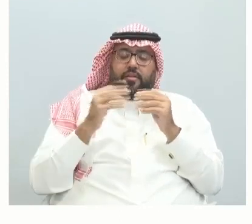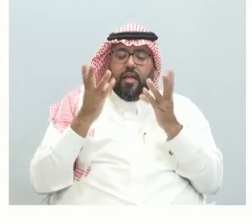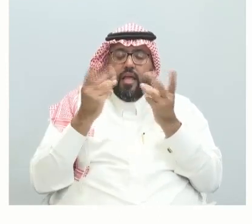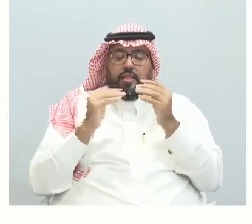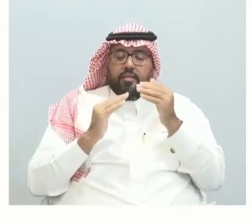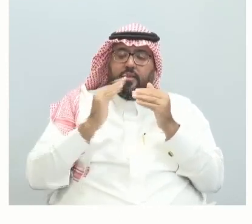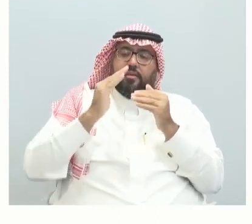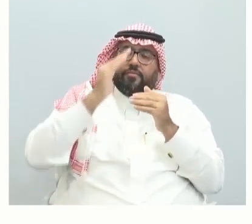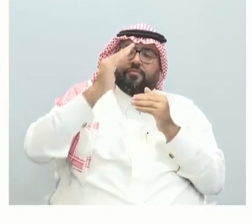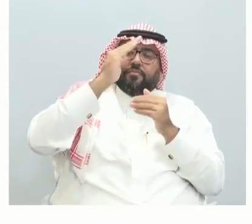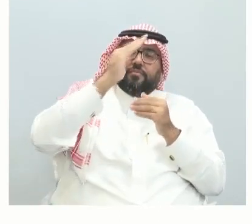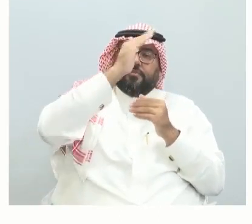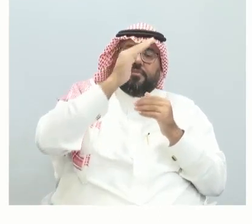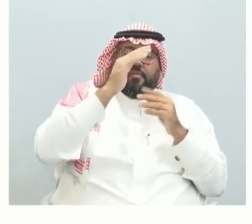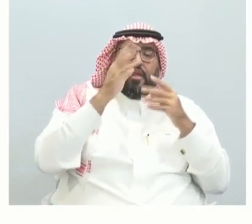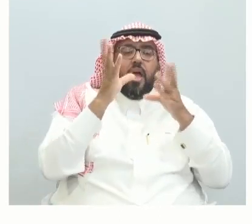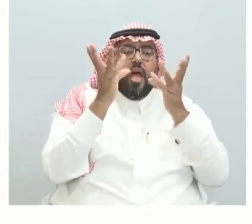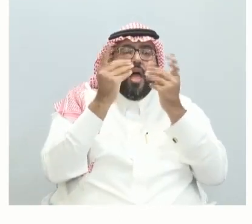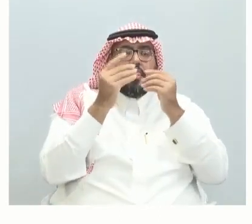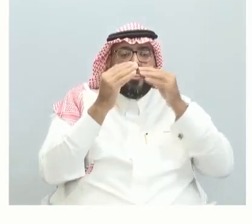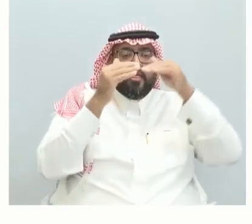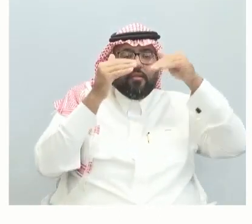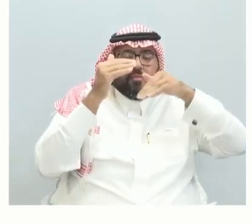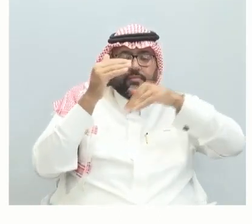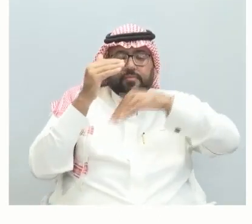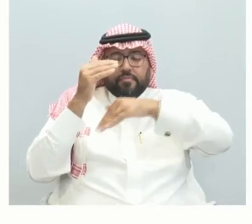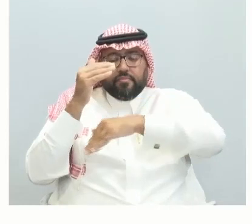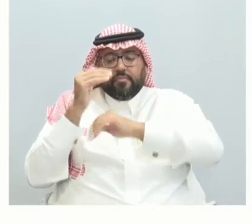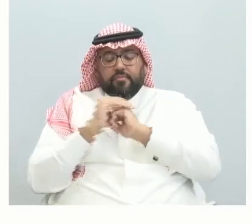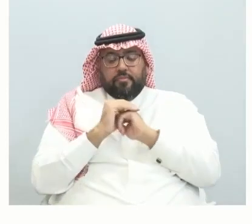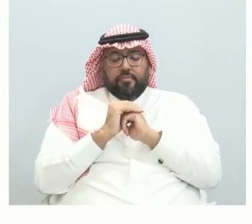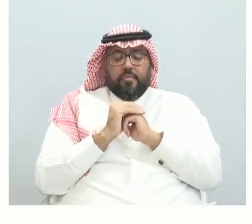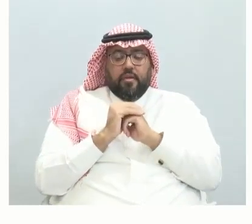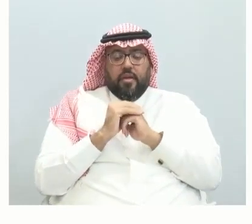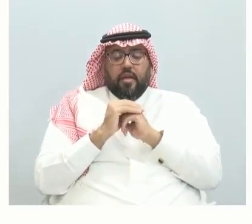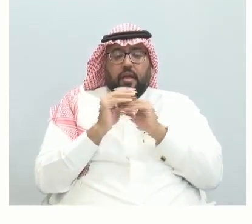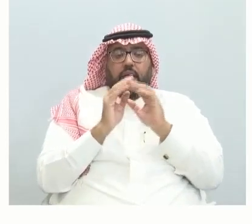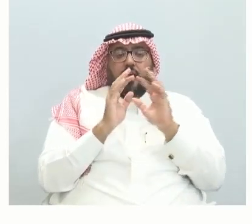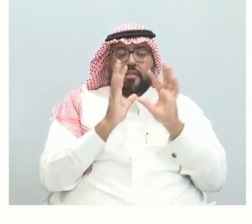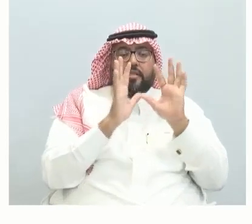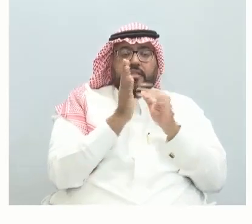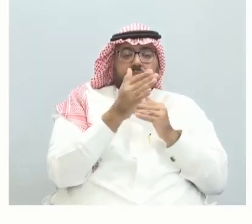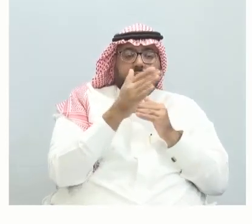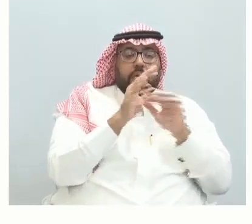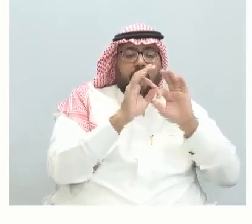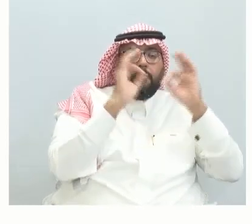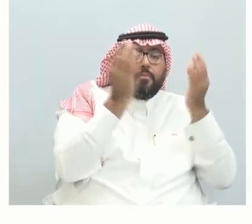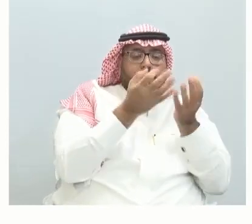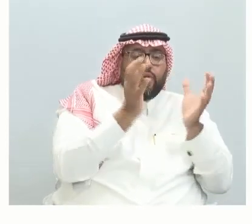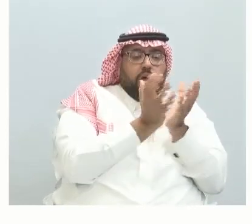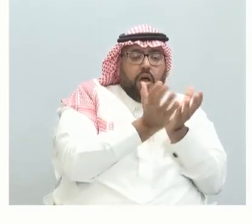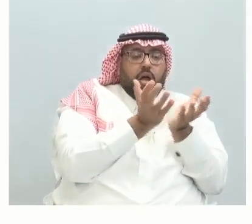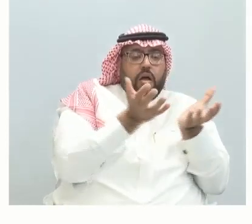التنازل واضح يا ابطال لو لاحظنا هنا كان عدد الاسماك كم في الحوض